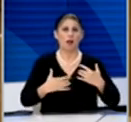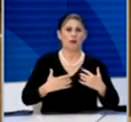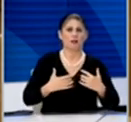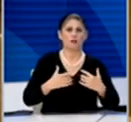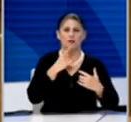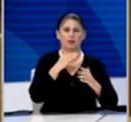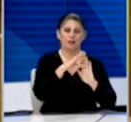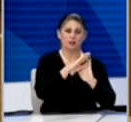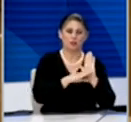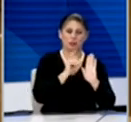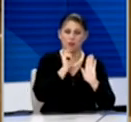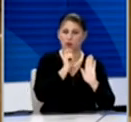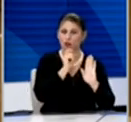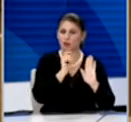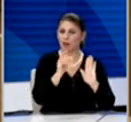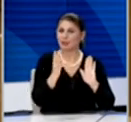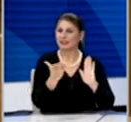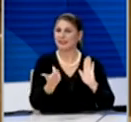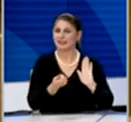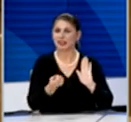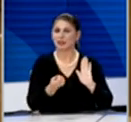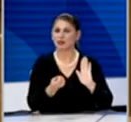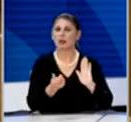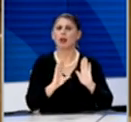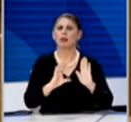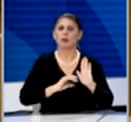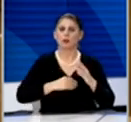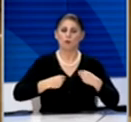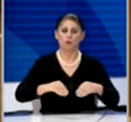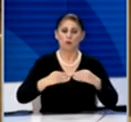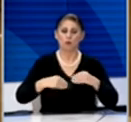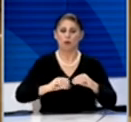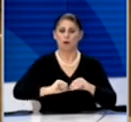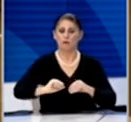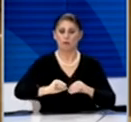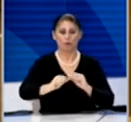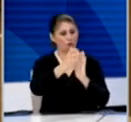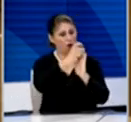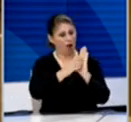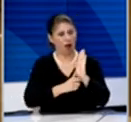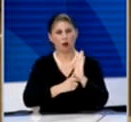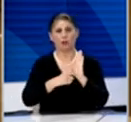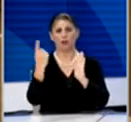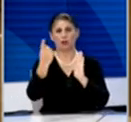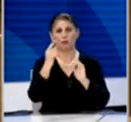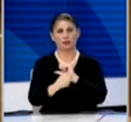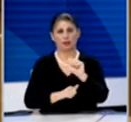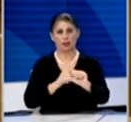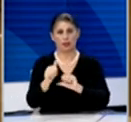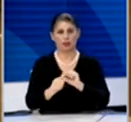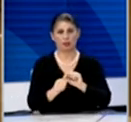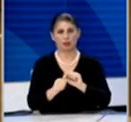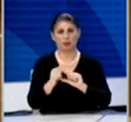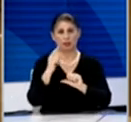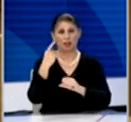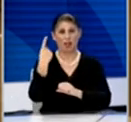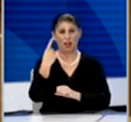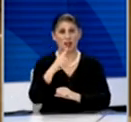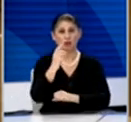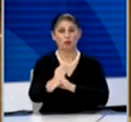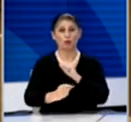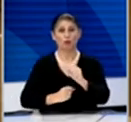δημοσιογράφοι δεν κάνουν τίποτα από το να πουλάνε φόβο με τα άρθρα τους για την κλιματική αλλαγή επί έναν αιώνα